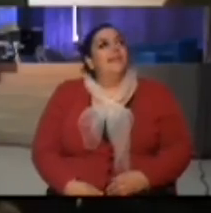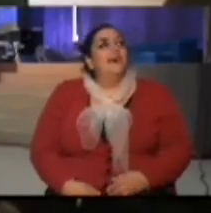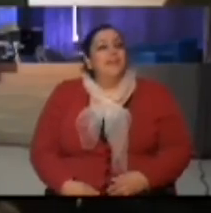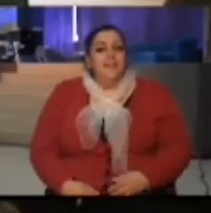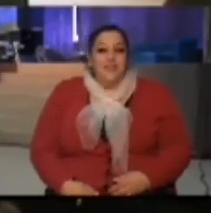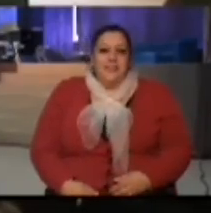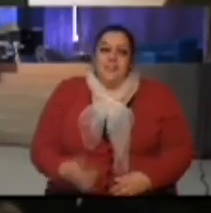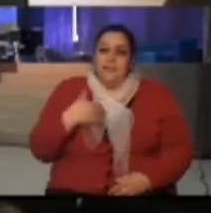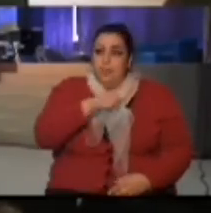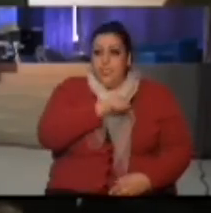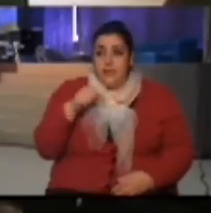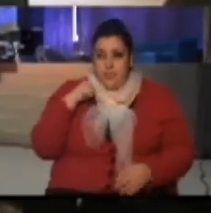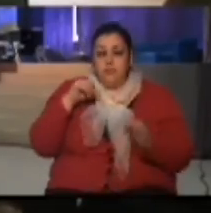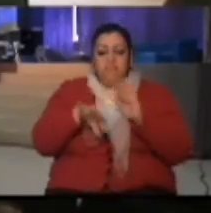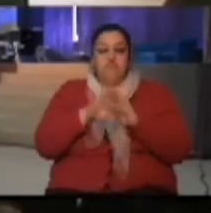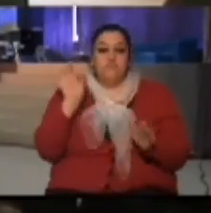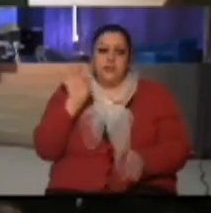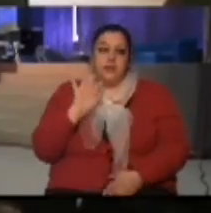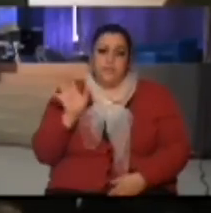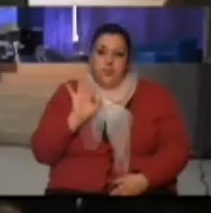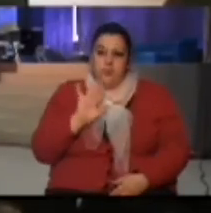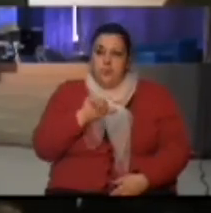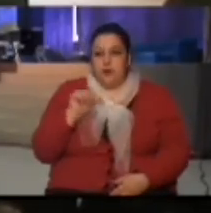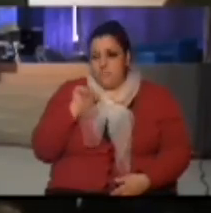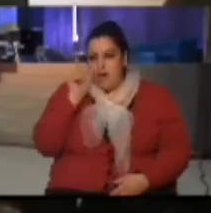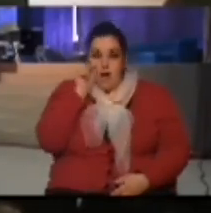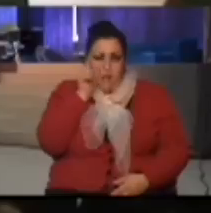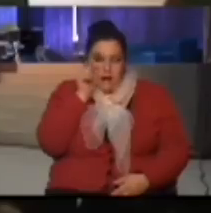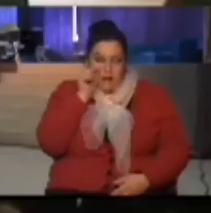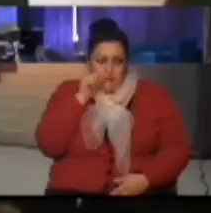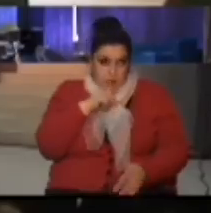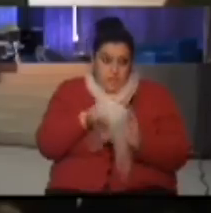մենք չենք ընտրել հայ լինելը մեր,